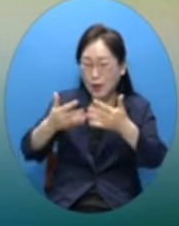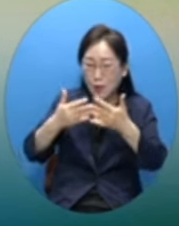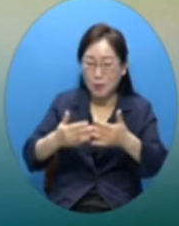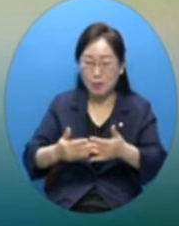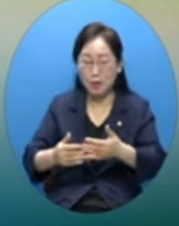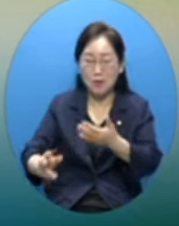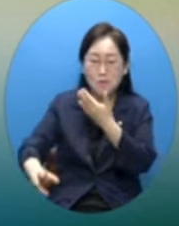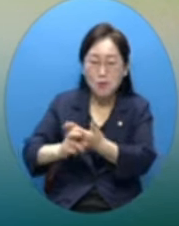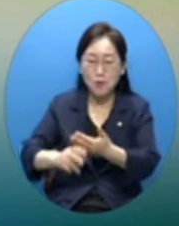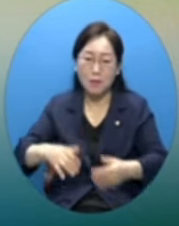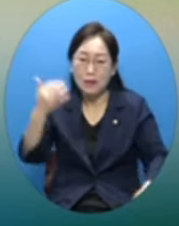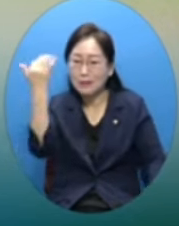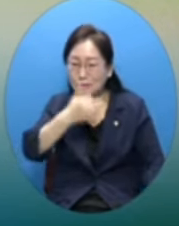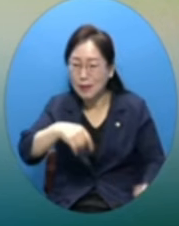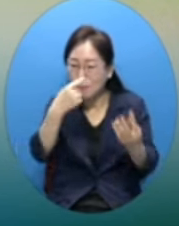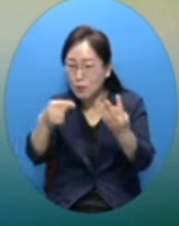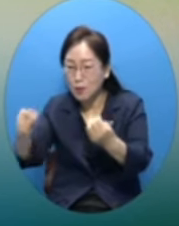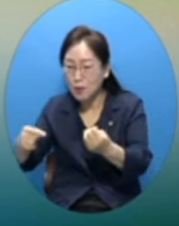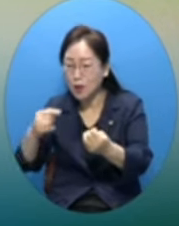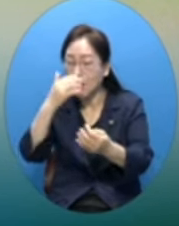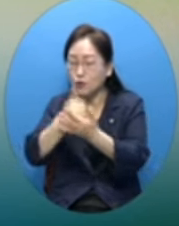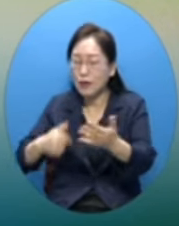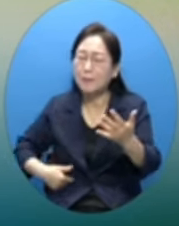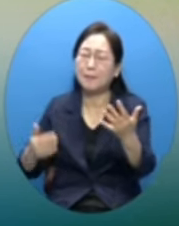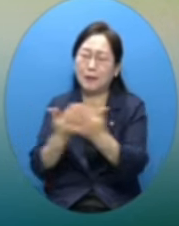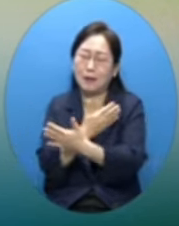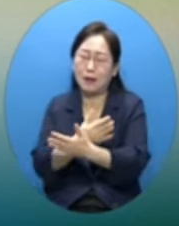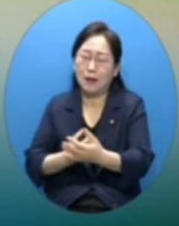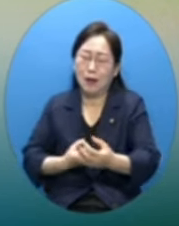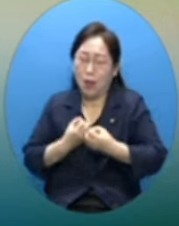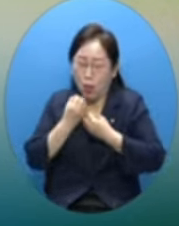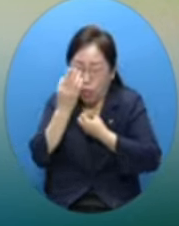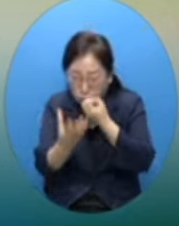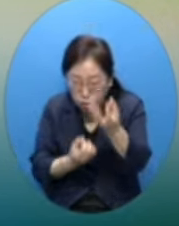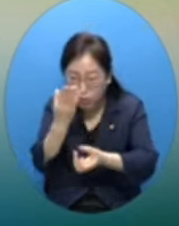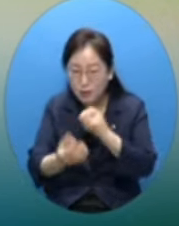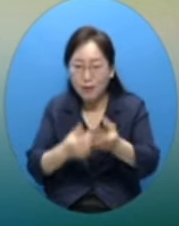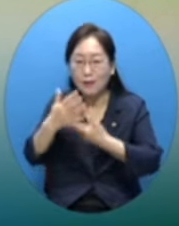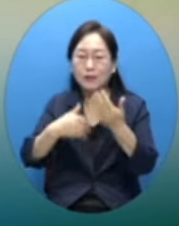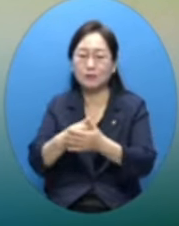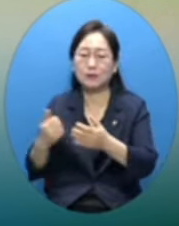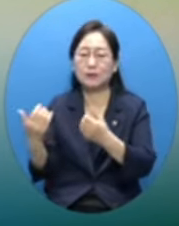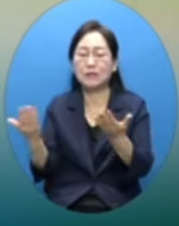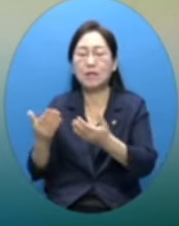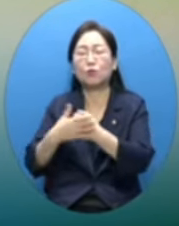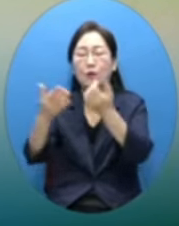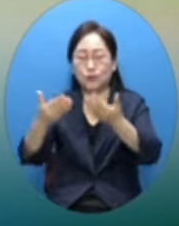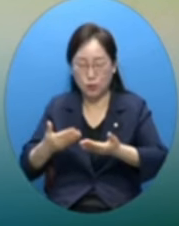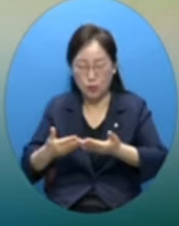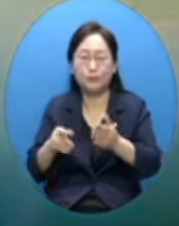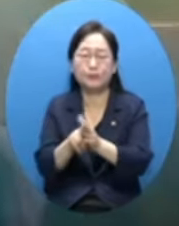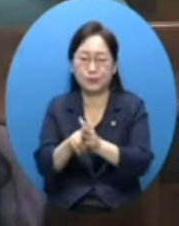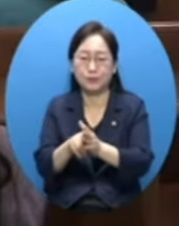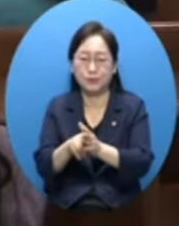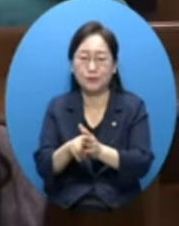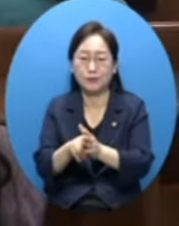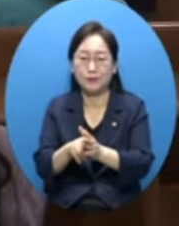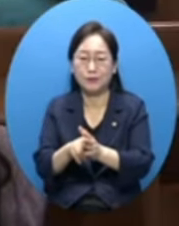불법 음행 것들을 회개했습니다 이것을 내가 해내야 하나님이 하시니까요